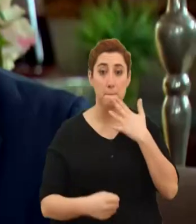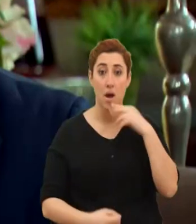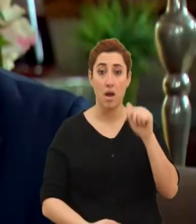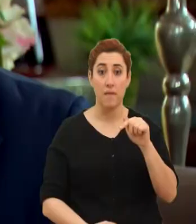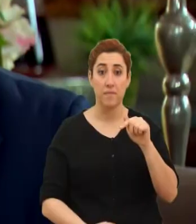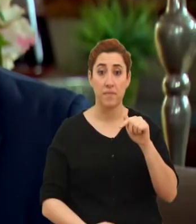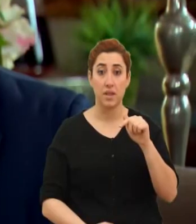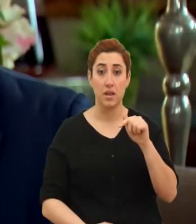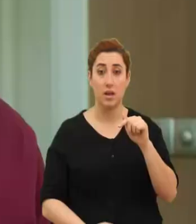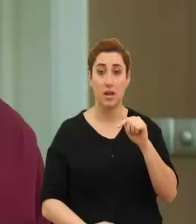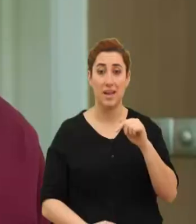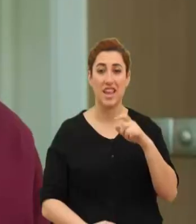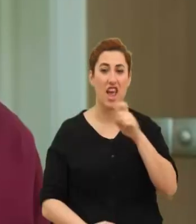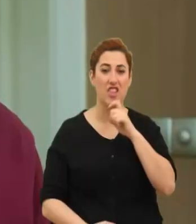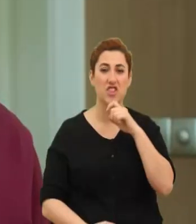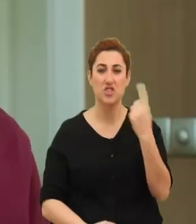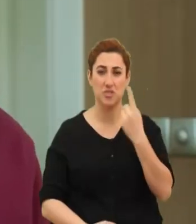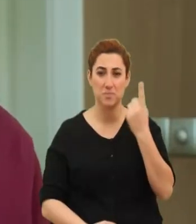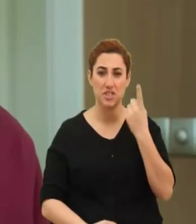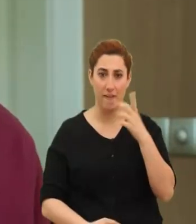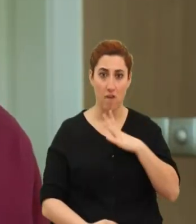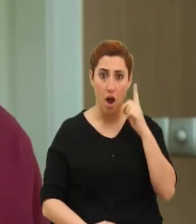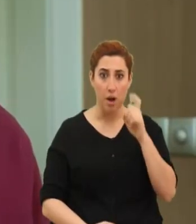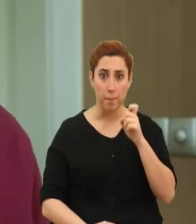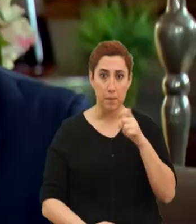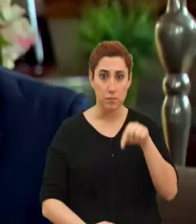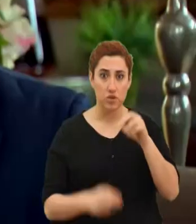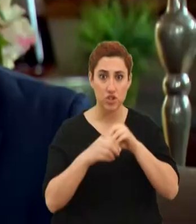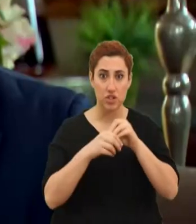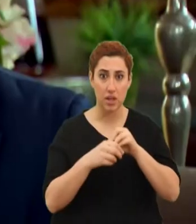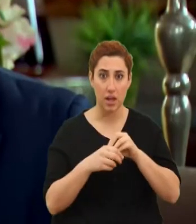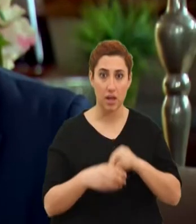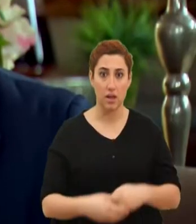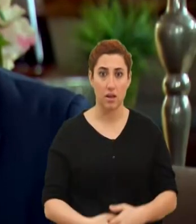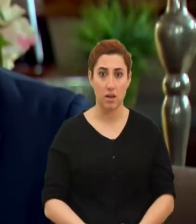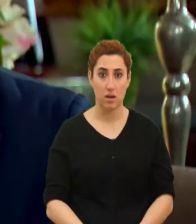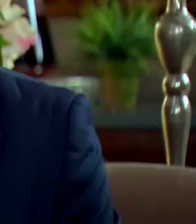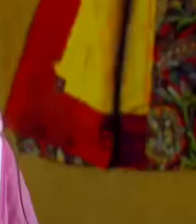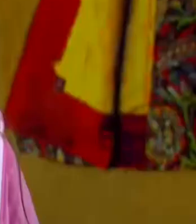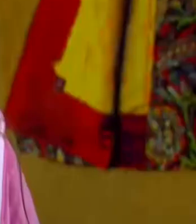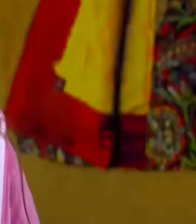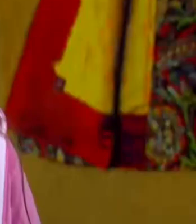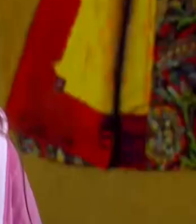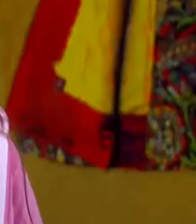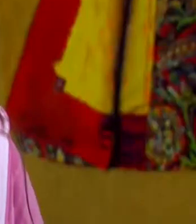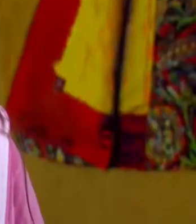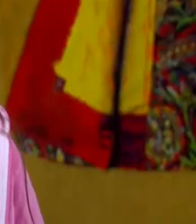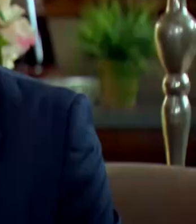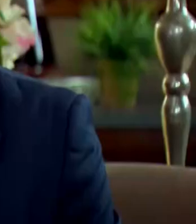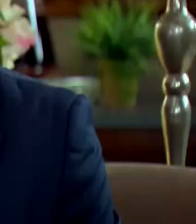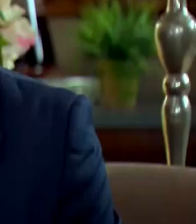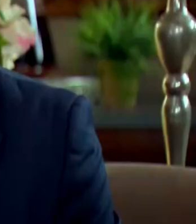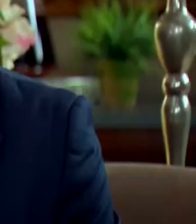bayanla yanlış bir şey var mı bu olayda? Nurhan ayakta durmuş, üzgün, kırgın ve endişeli